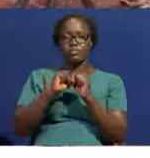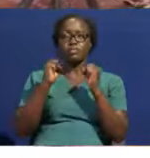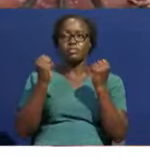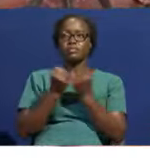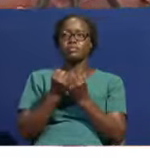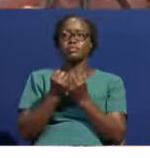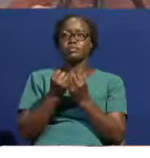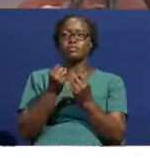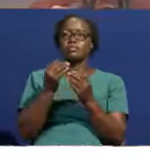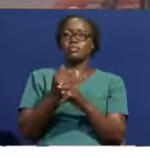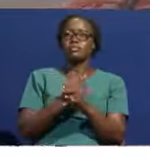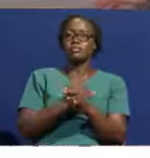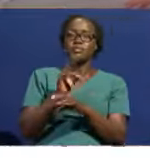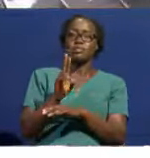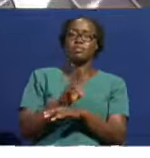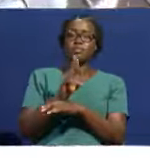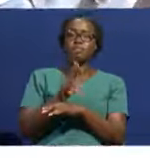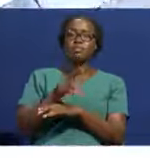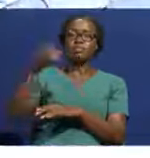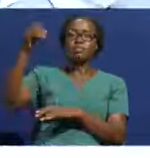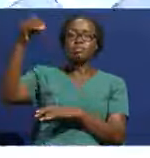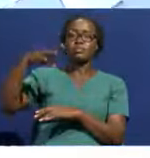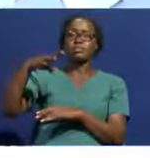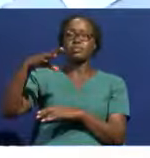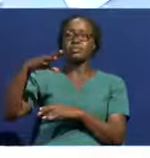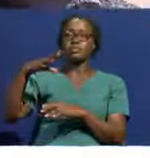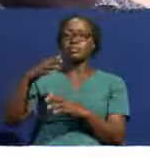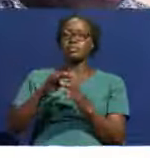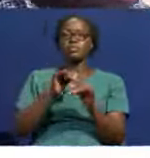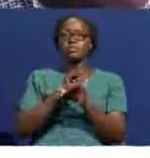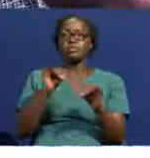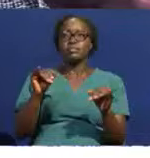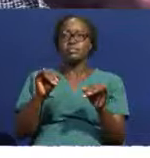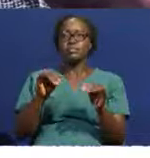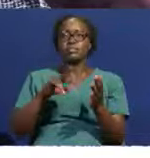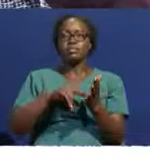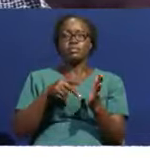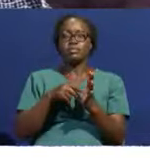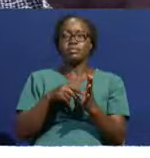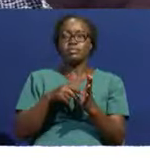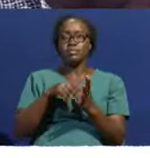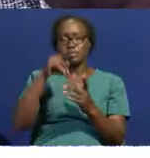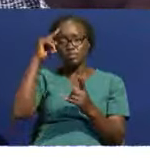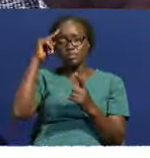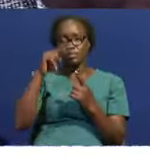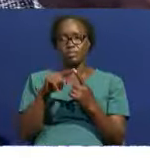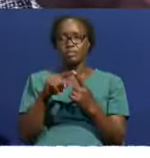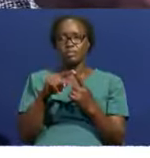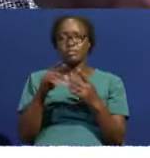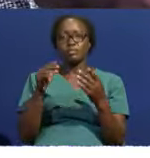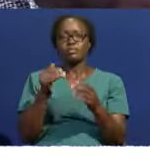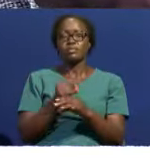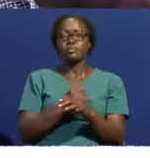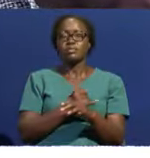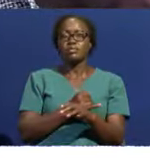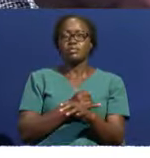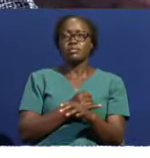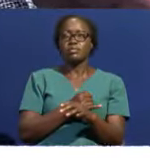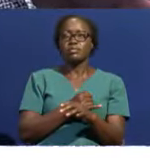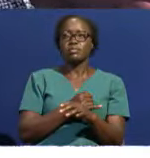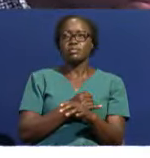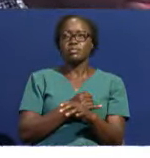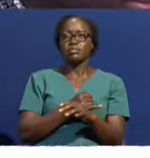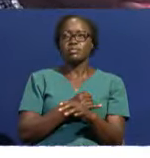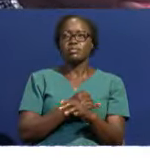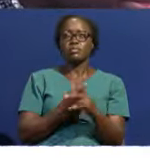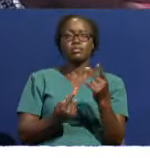katika kuhimiza matumizi ya nishati ya kupikia isiyochafua hewa. So as a project, we aim to promote